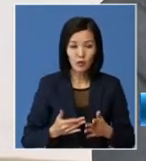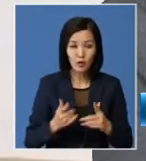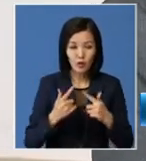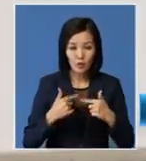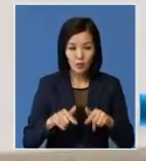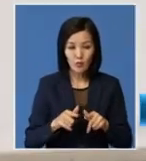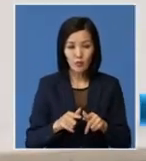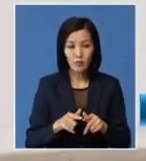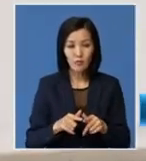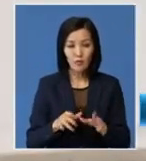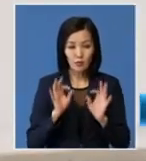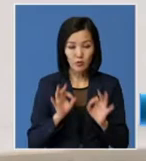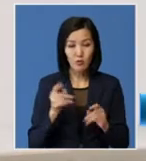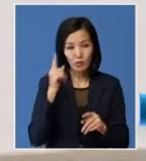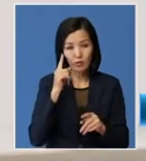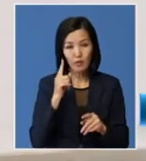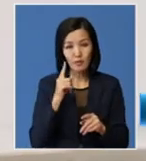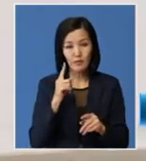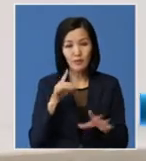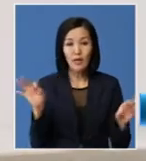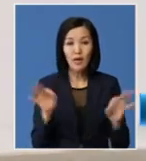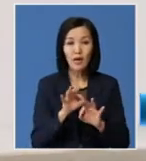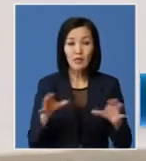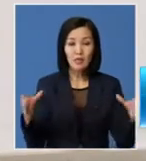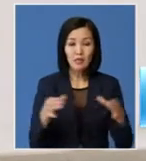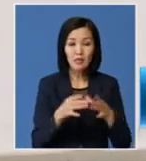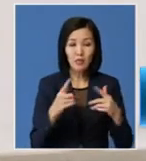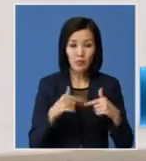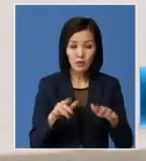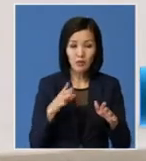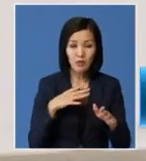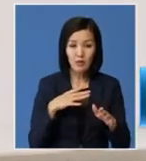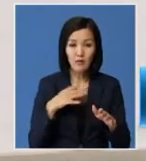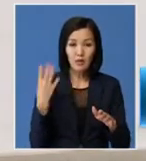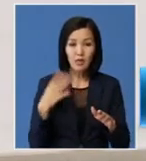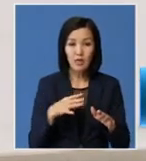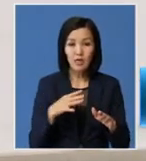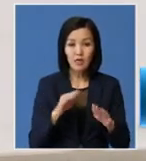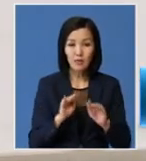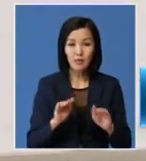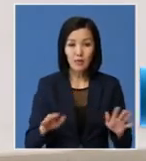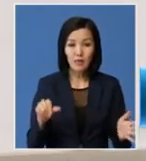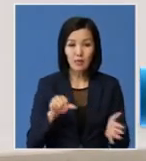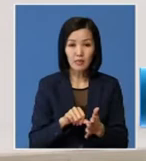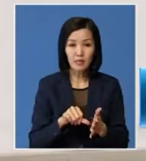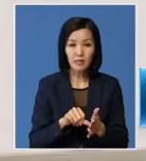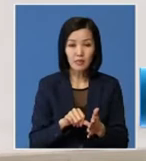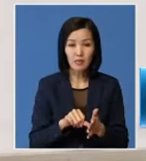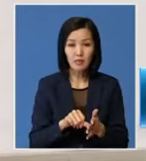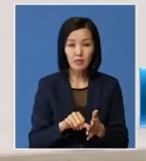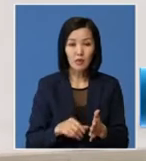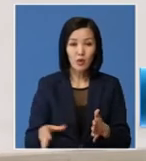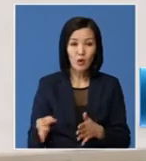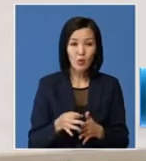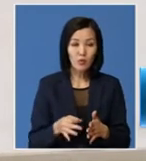құбағып. Мен әркестер ұйымдастырғам балалар менен. 40-қа дейін бала бардым. Сонымен